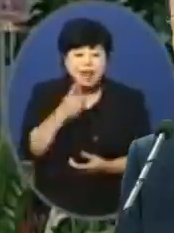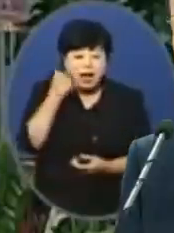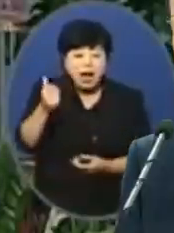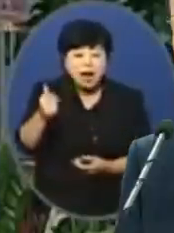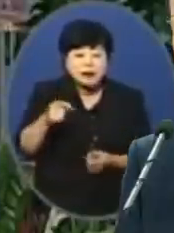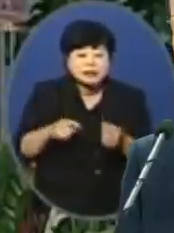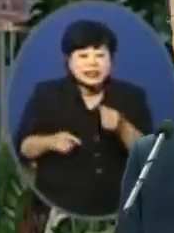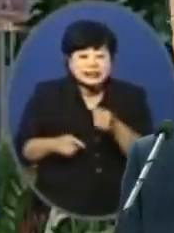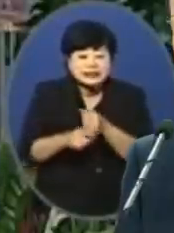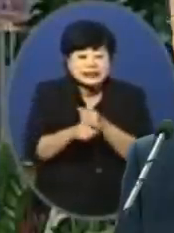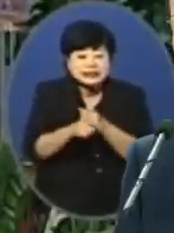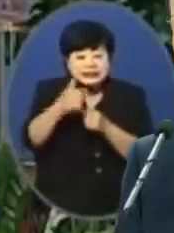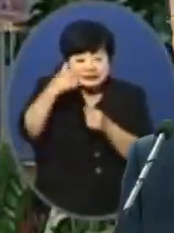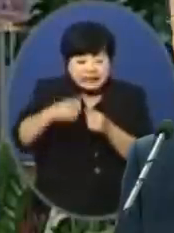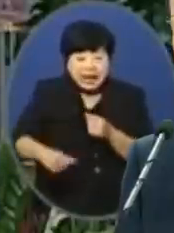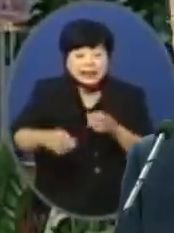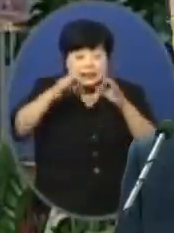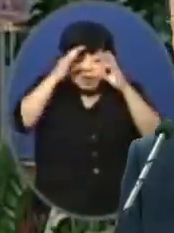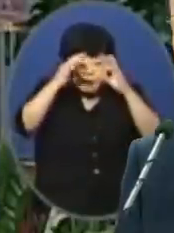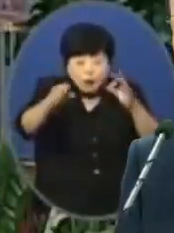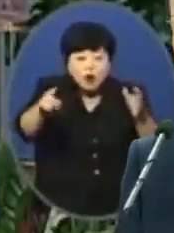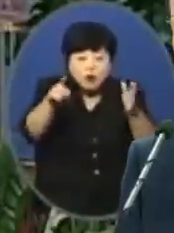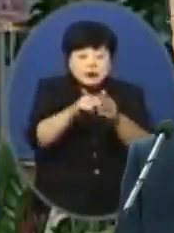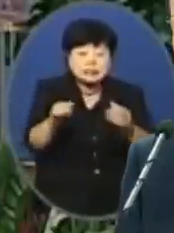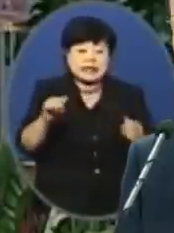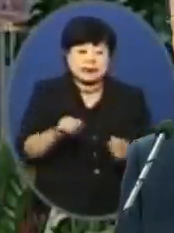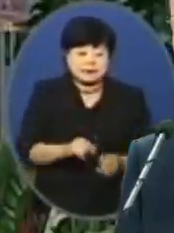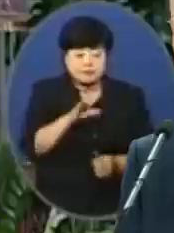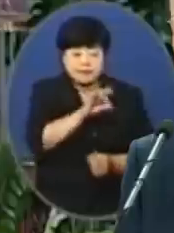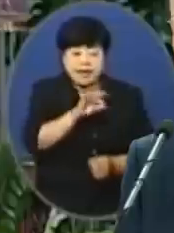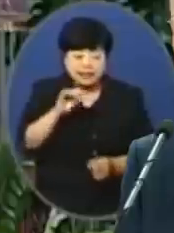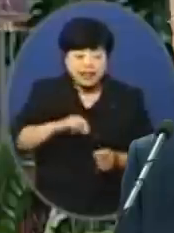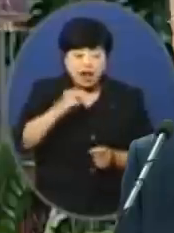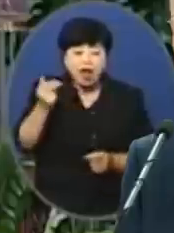아버지의 뜻은 아들을 보고 믿는 자마다